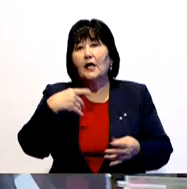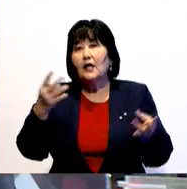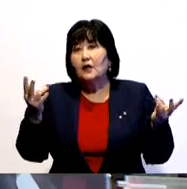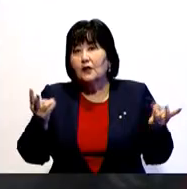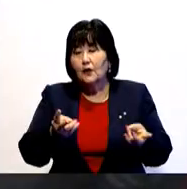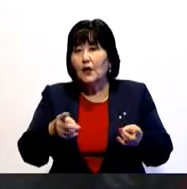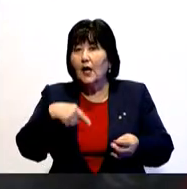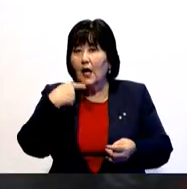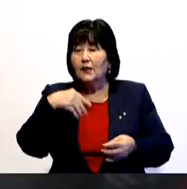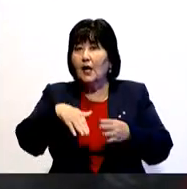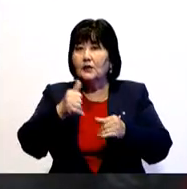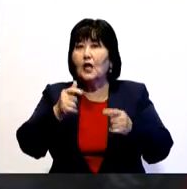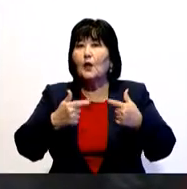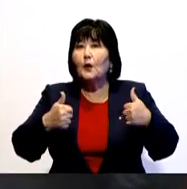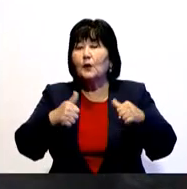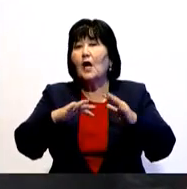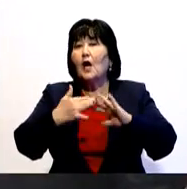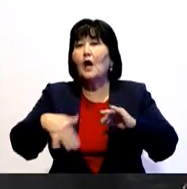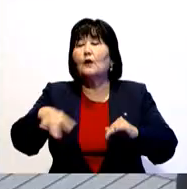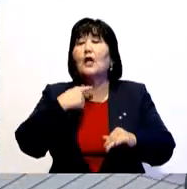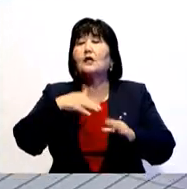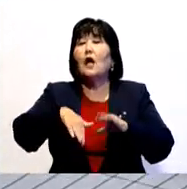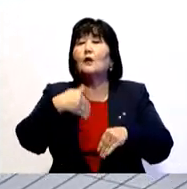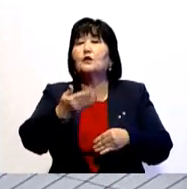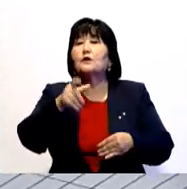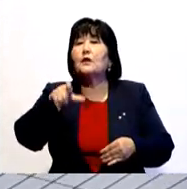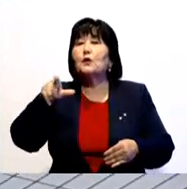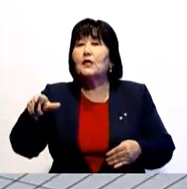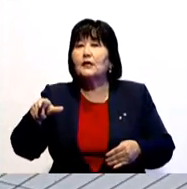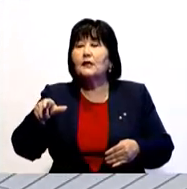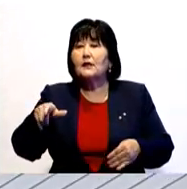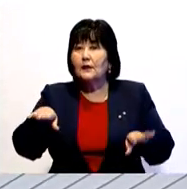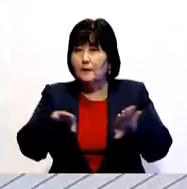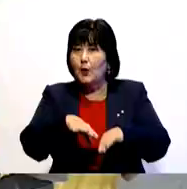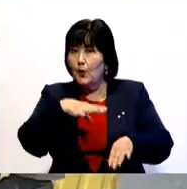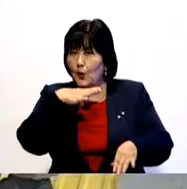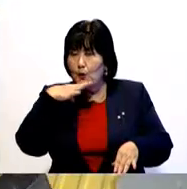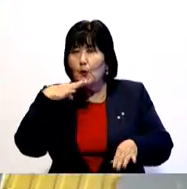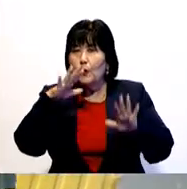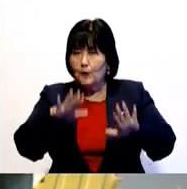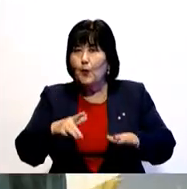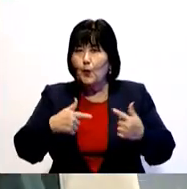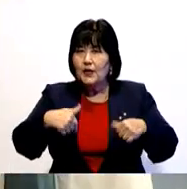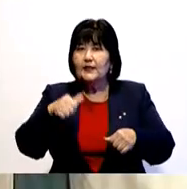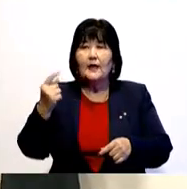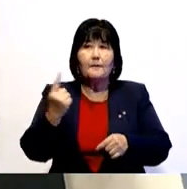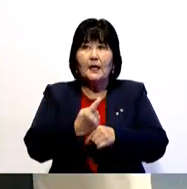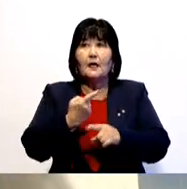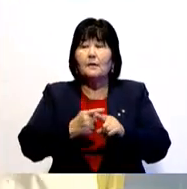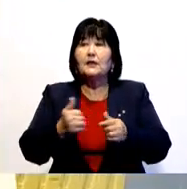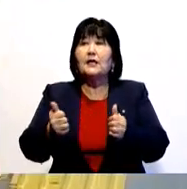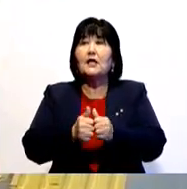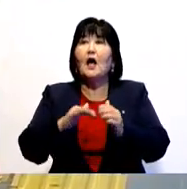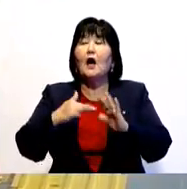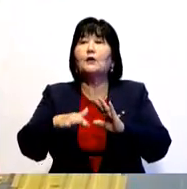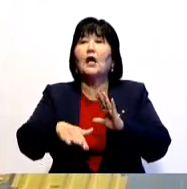керек, аталған сайлау учаскесі аудандағы дауыс берушілері ең көп учаскенің бірі. Дәл қазір менің жанымда